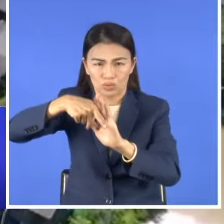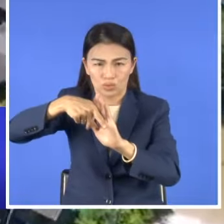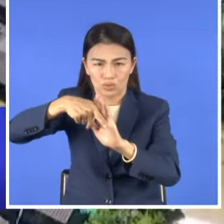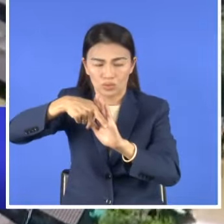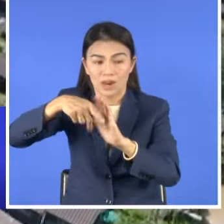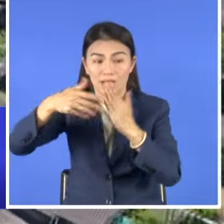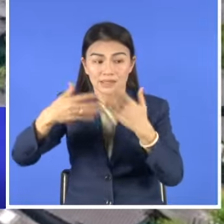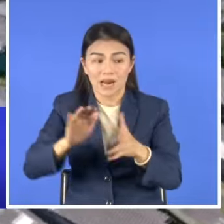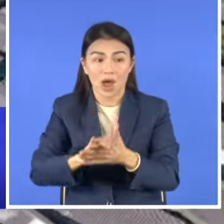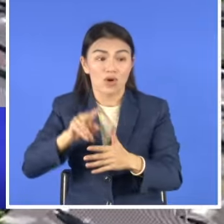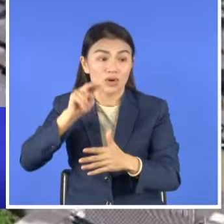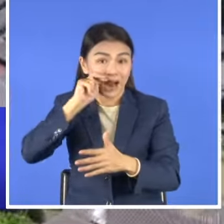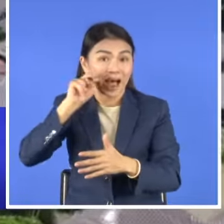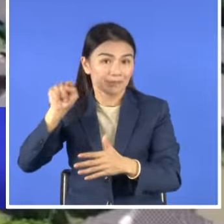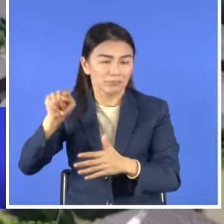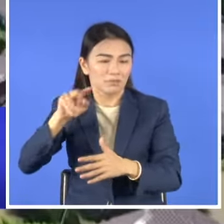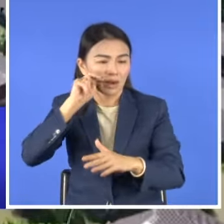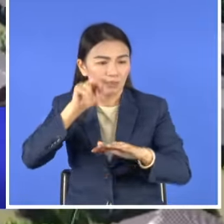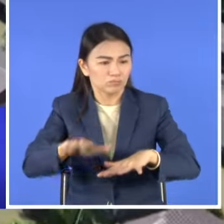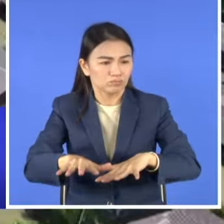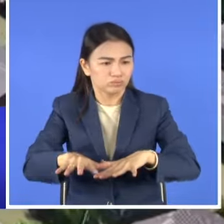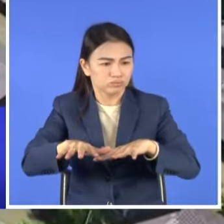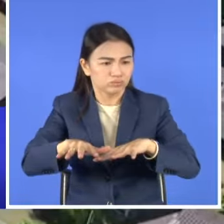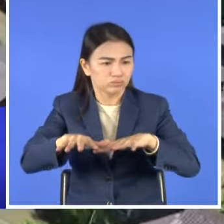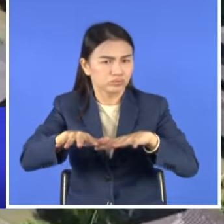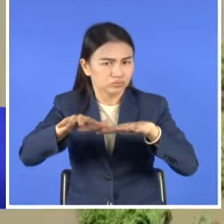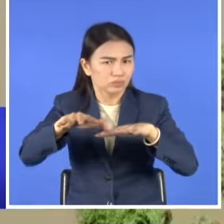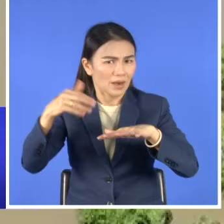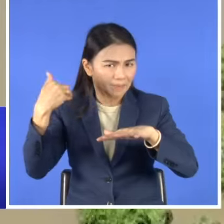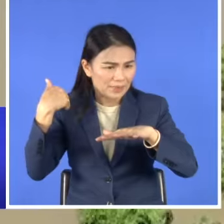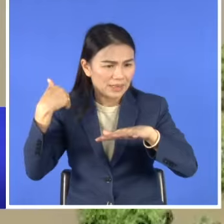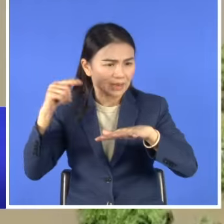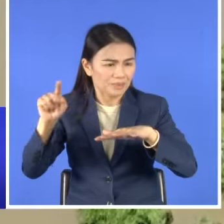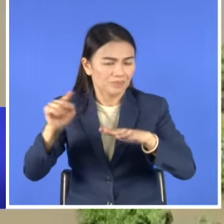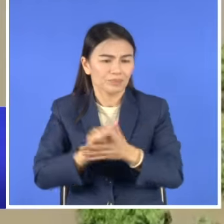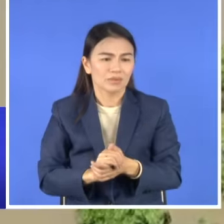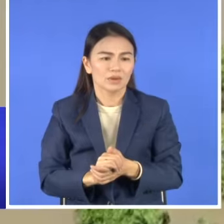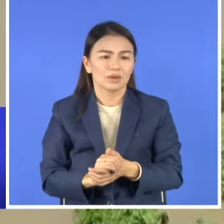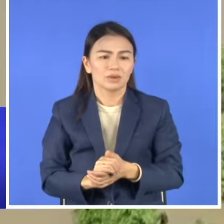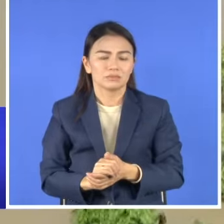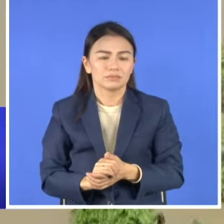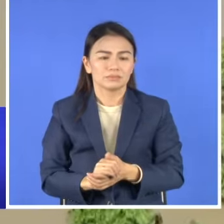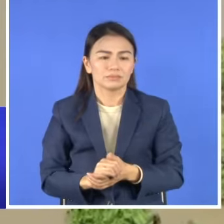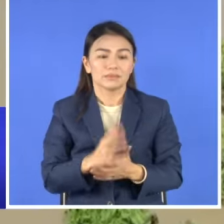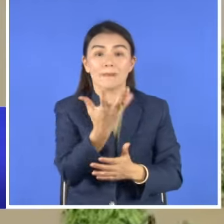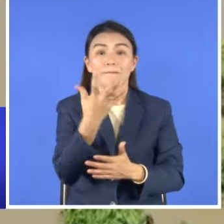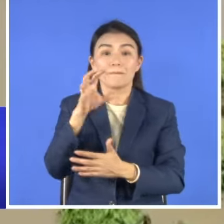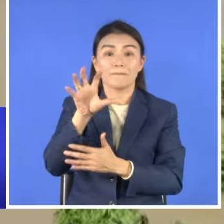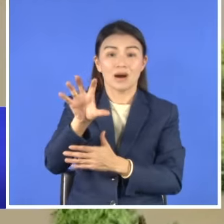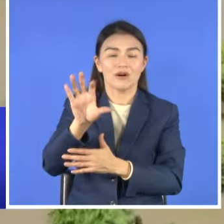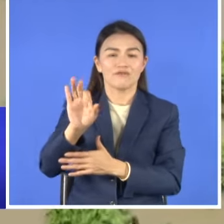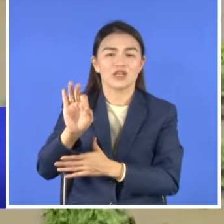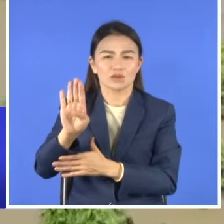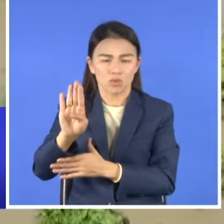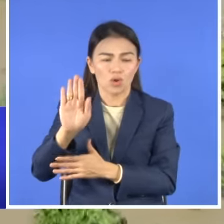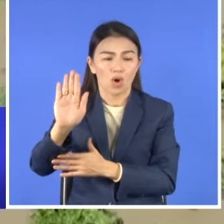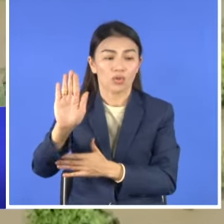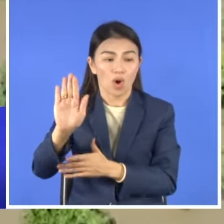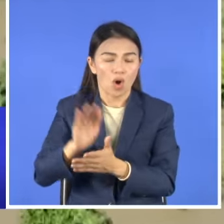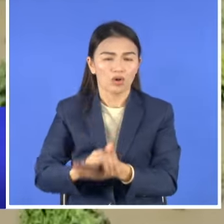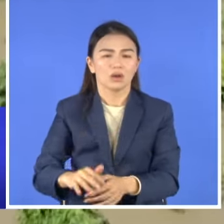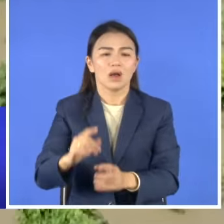ปริมาณหน้ำในจังหวัดลำพูนเพิ่มระดับขึ้นมากแล้วโดยมีการโพสต์ลงในอ่า Facebookนะฮะของภัยพิบัติ